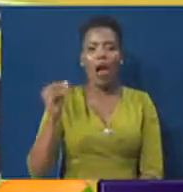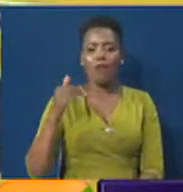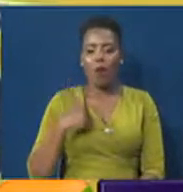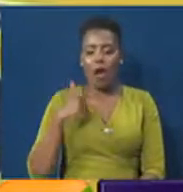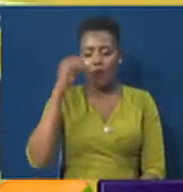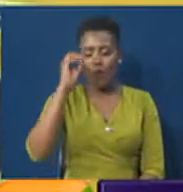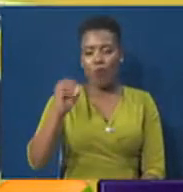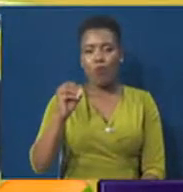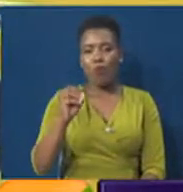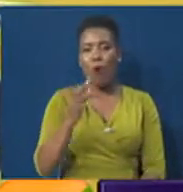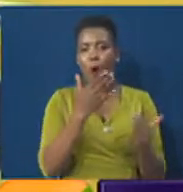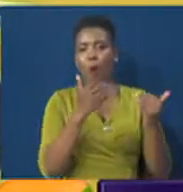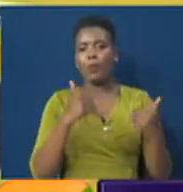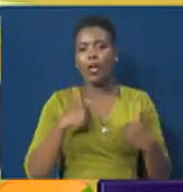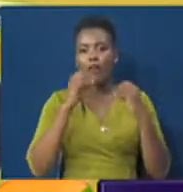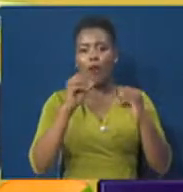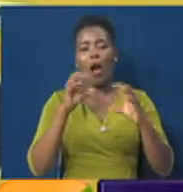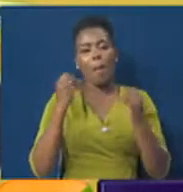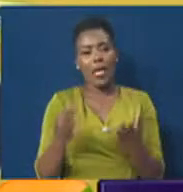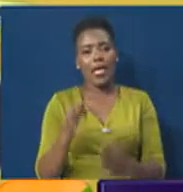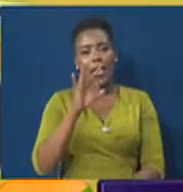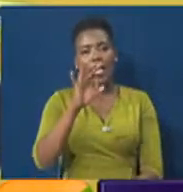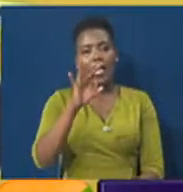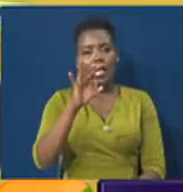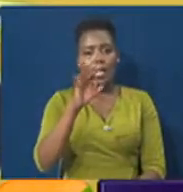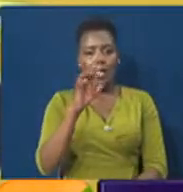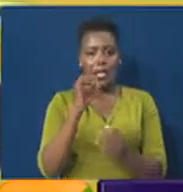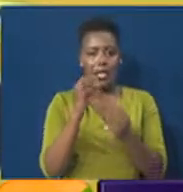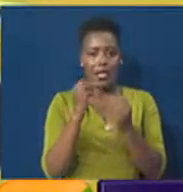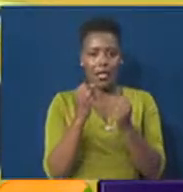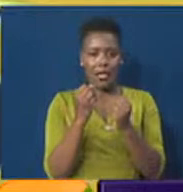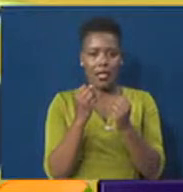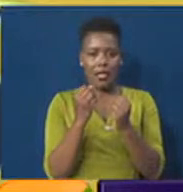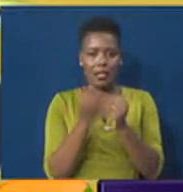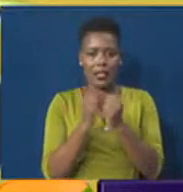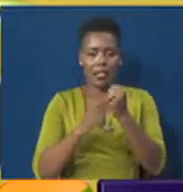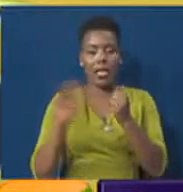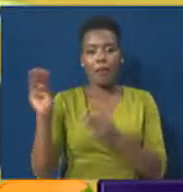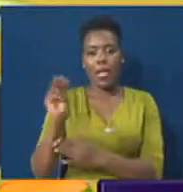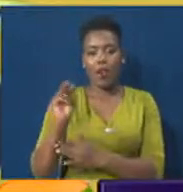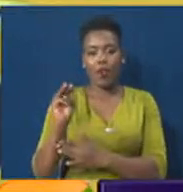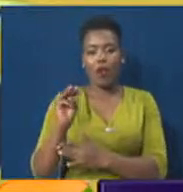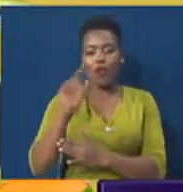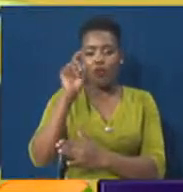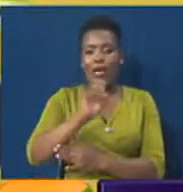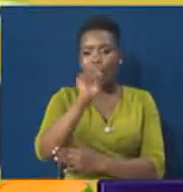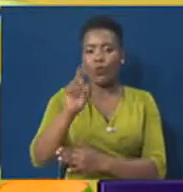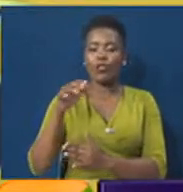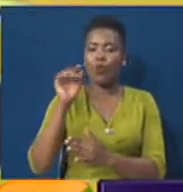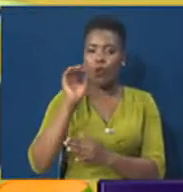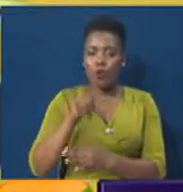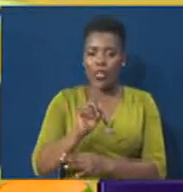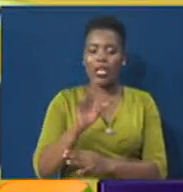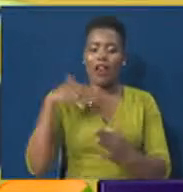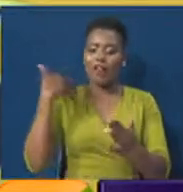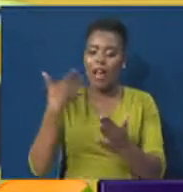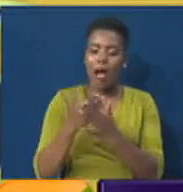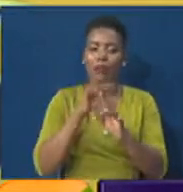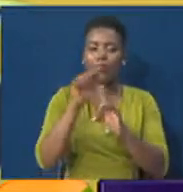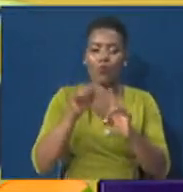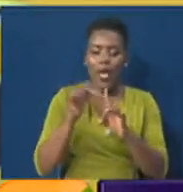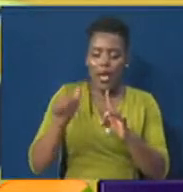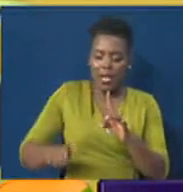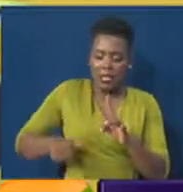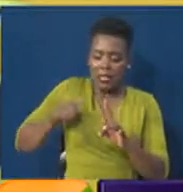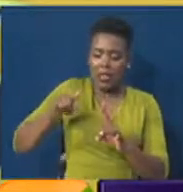wapi ni watu milioni 16. Na lazima tujiulize mpaka lini ubinafsi wetu kujipenda kwa Moses